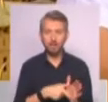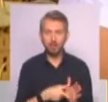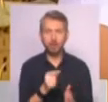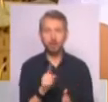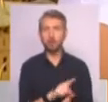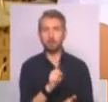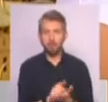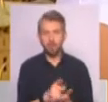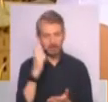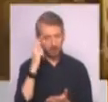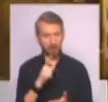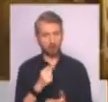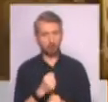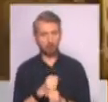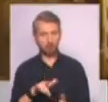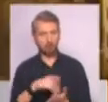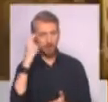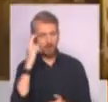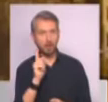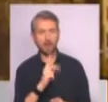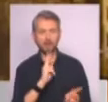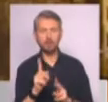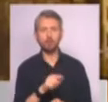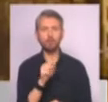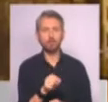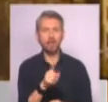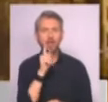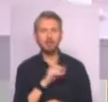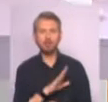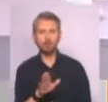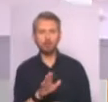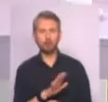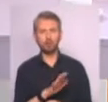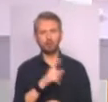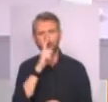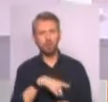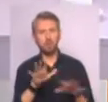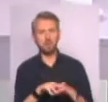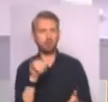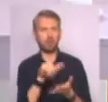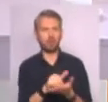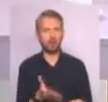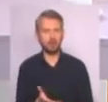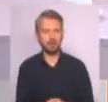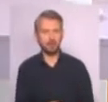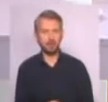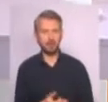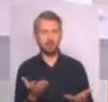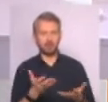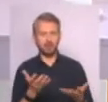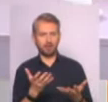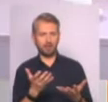має Київгаз в місті Києві робити. Але скаржили, що вони не в зручному чи не в гарному місці їх поставили, якісь, так